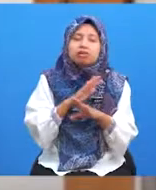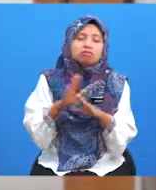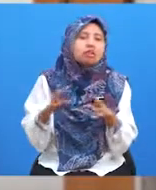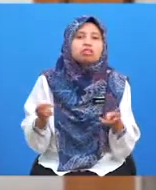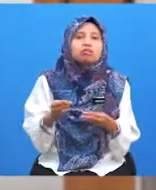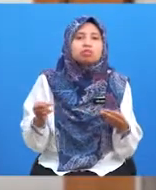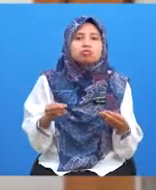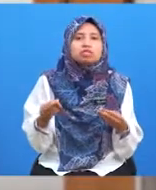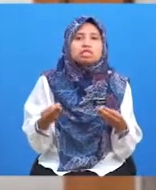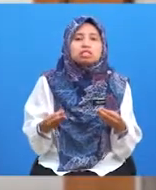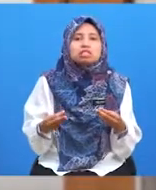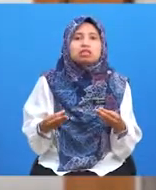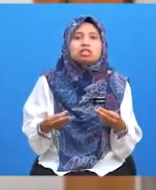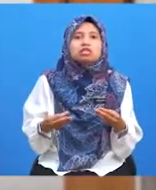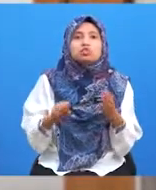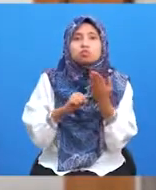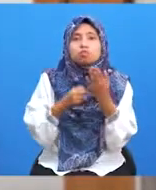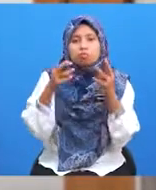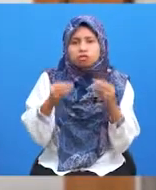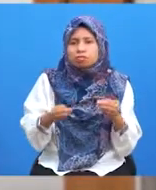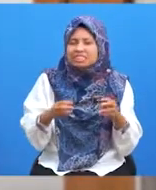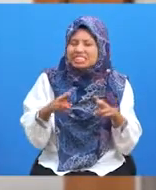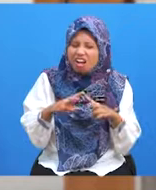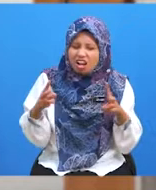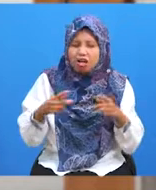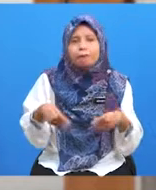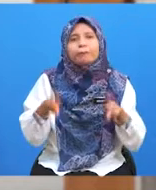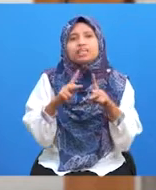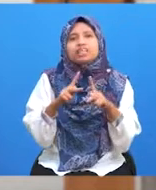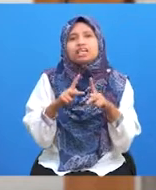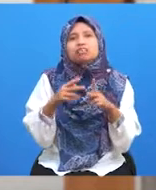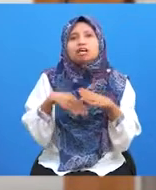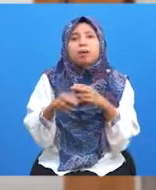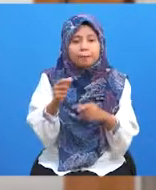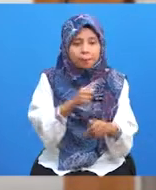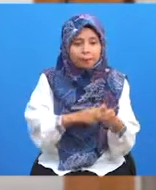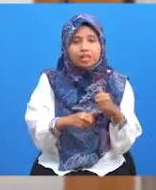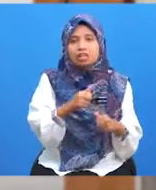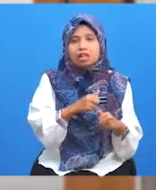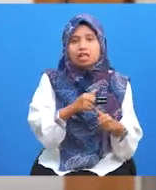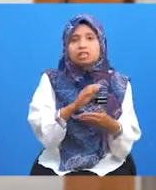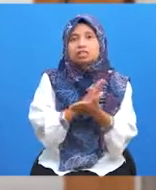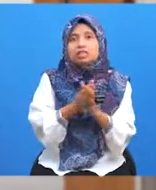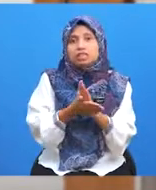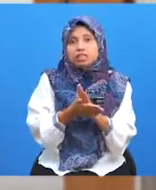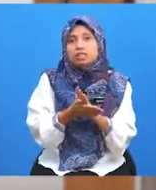sumber manusia memainkan peranan yang penting dalam pernyataan oleh itu sumber manusia yang tidak produktif